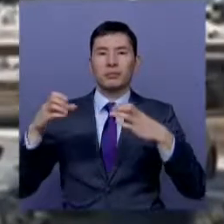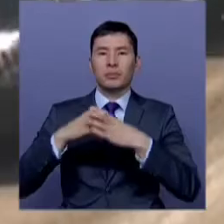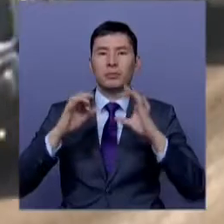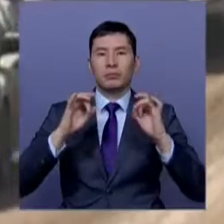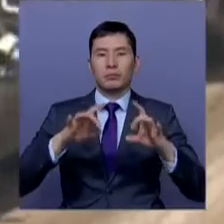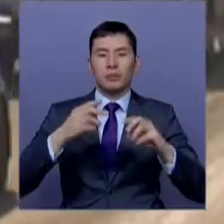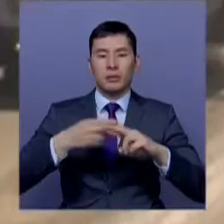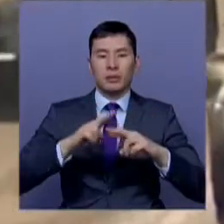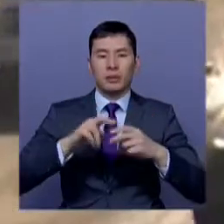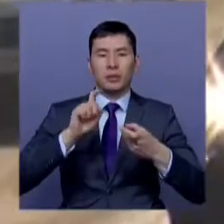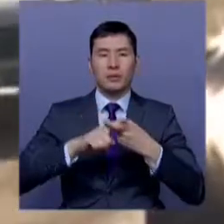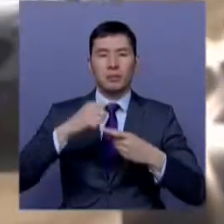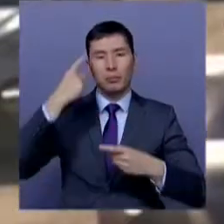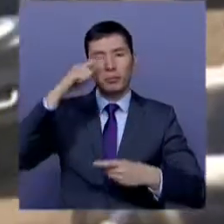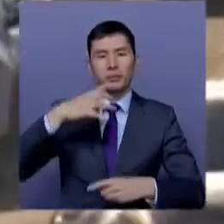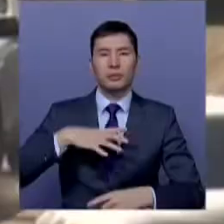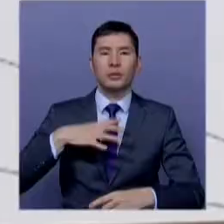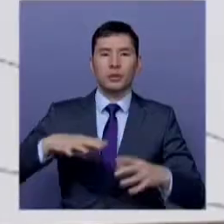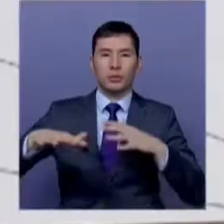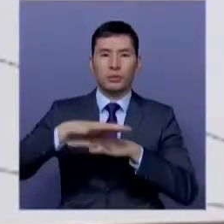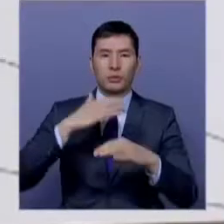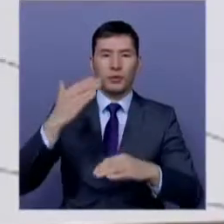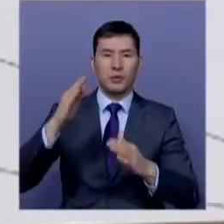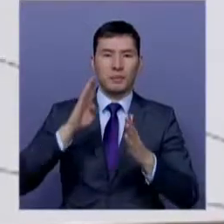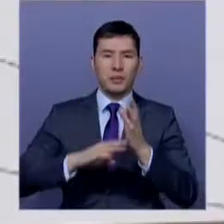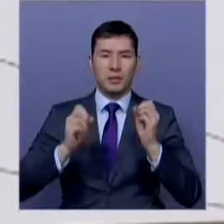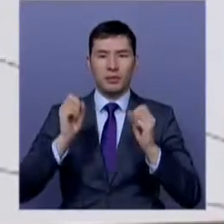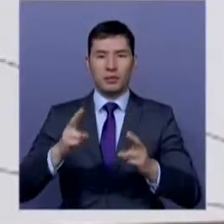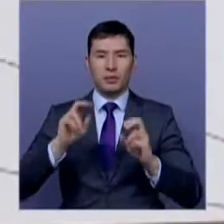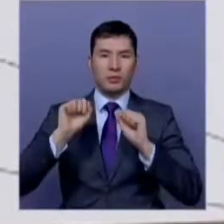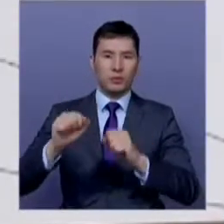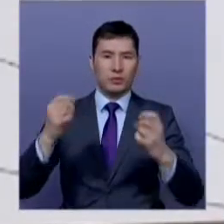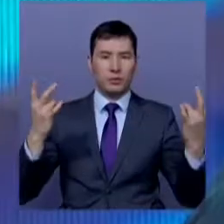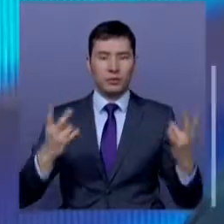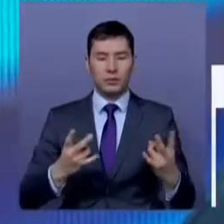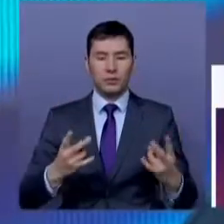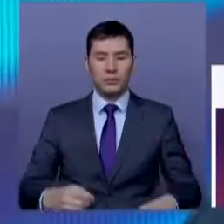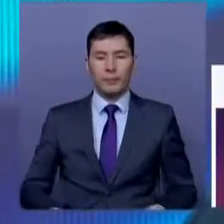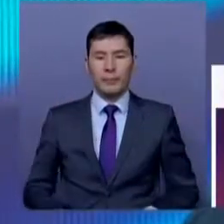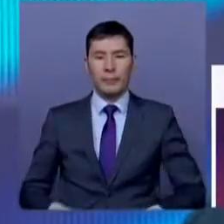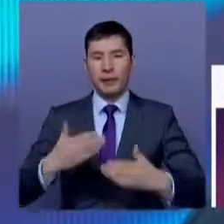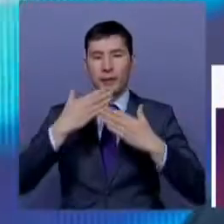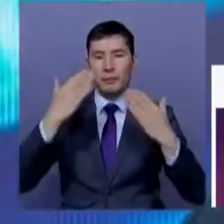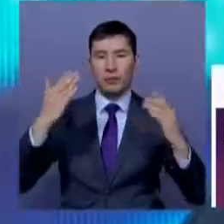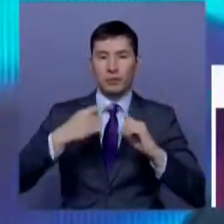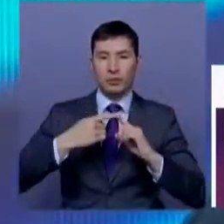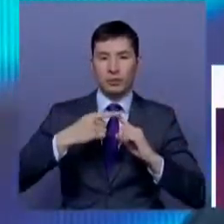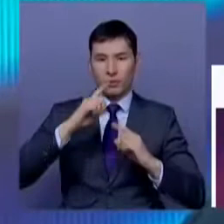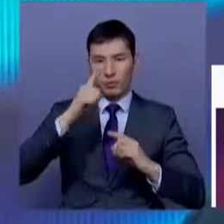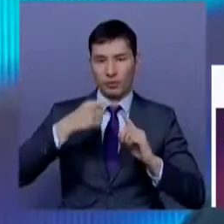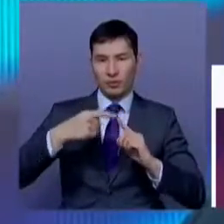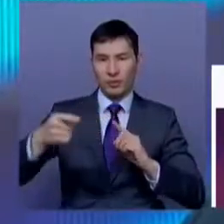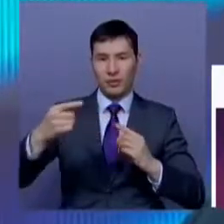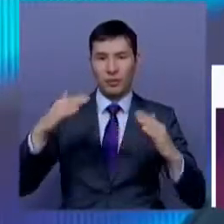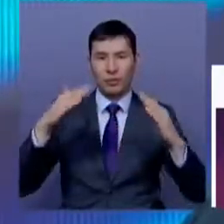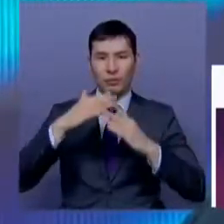бұл халықтың қауіпсіздігі үшін жасалған шешім дейді. Запрет на постановку. Соңғы жылдары тұрғын үйлердің астына салынған